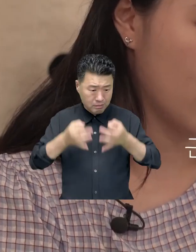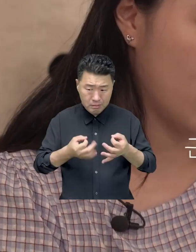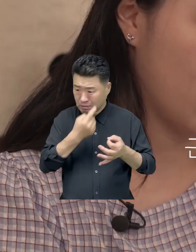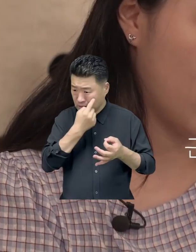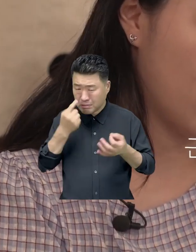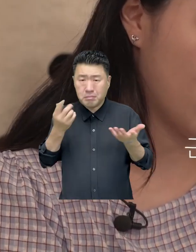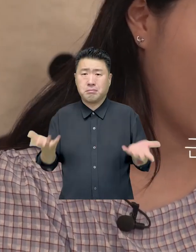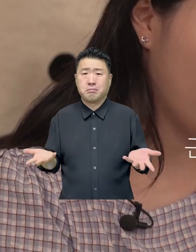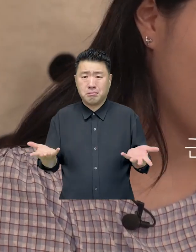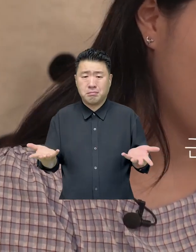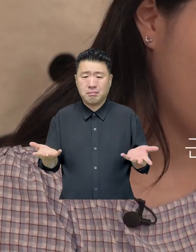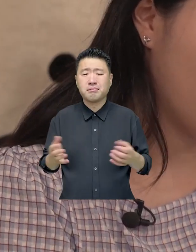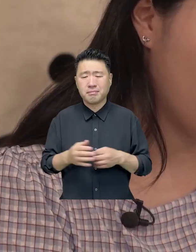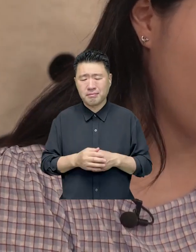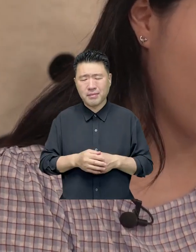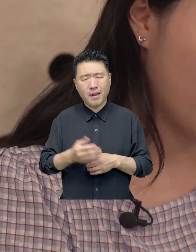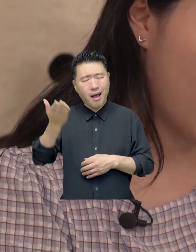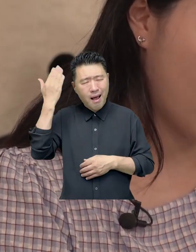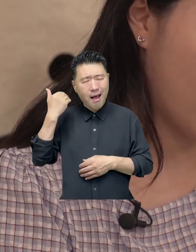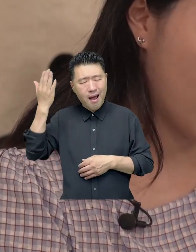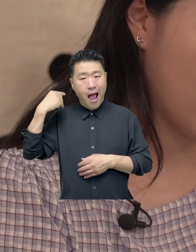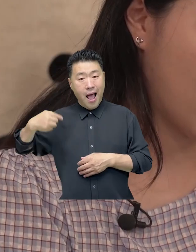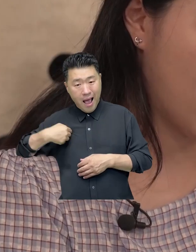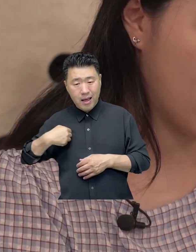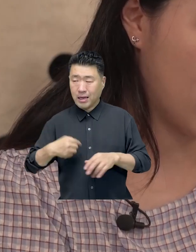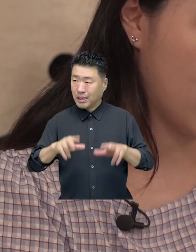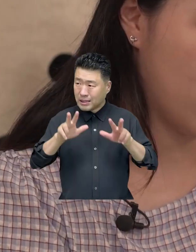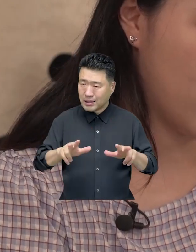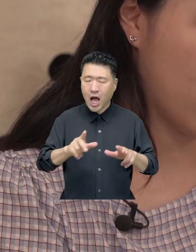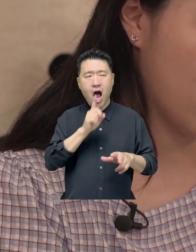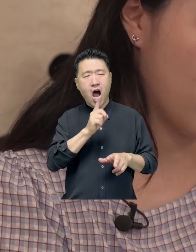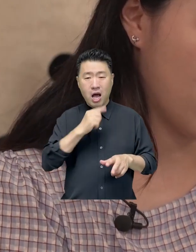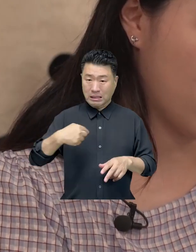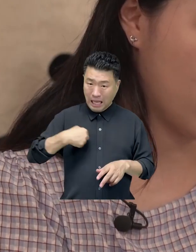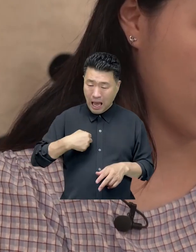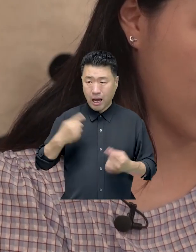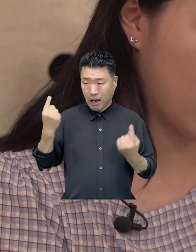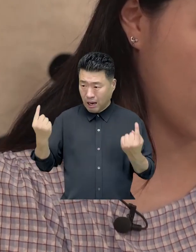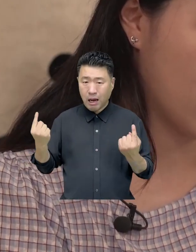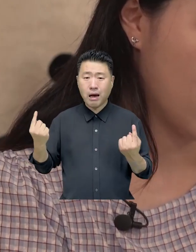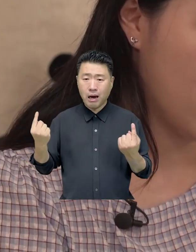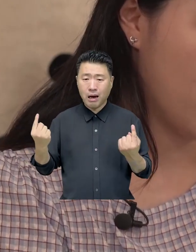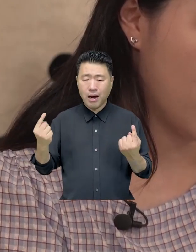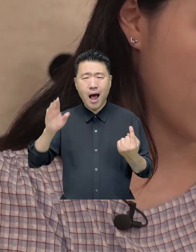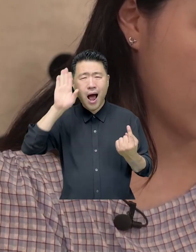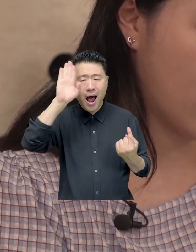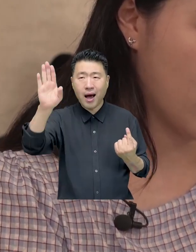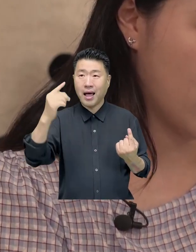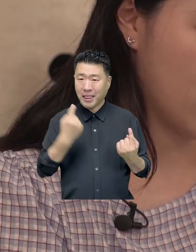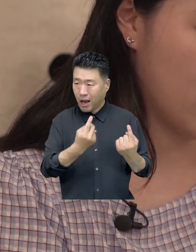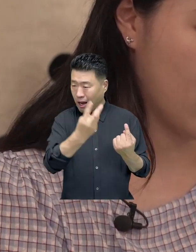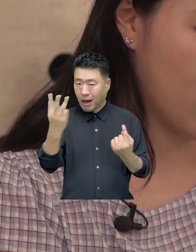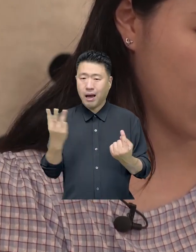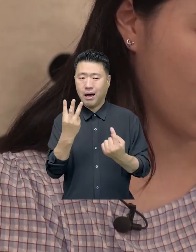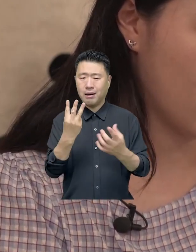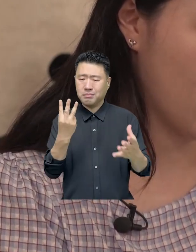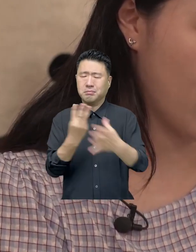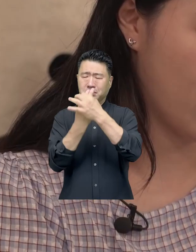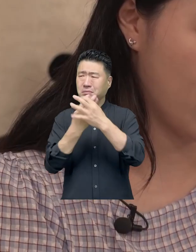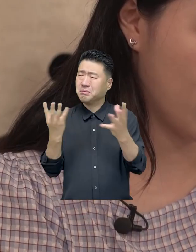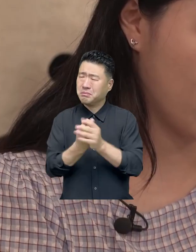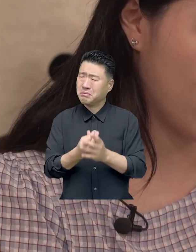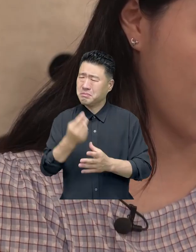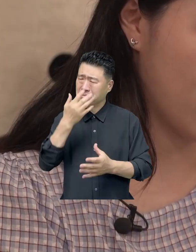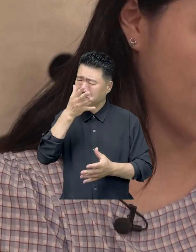딱히 찾지는 못했어. 어쩌면 과거의 나랑 지금 이렇게 말하고 있는 나랑 미래의 나까지 정말